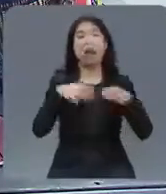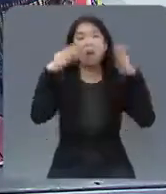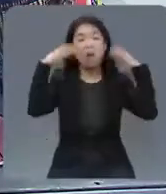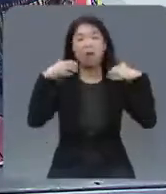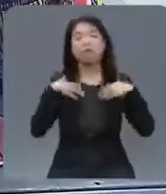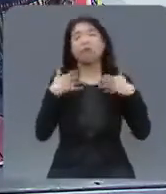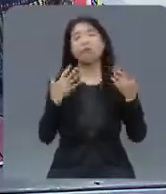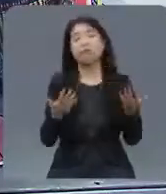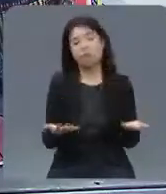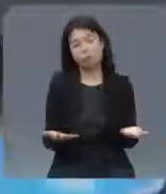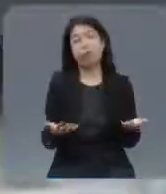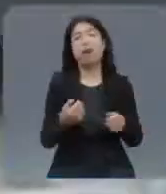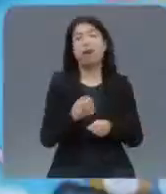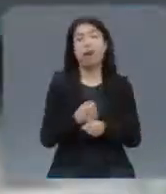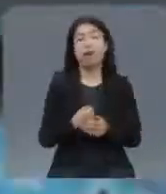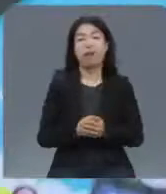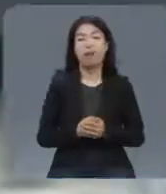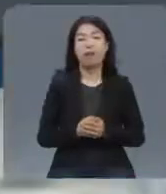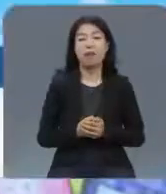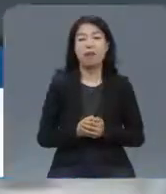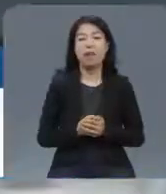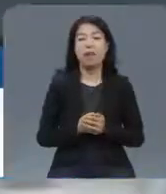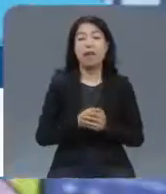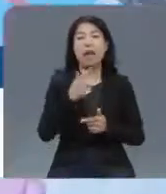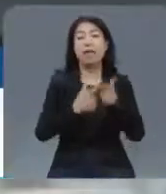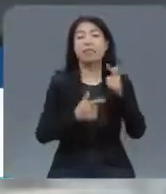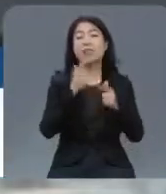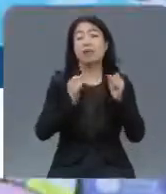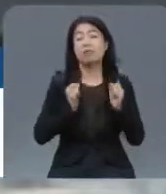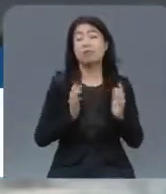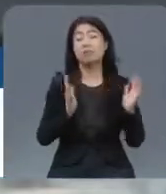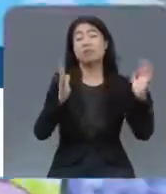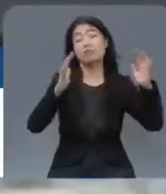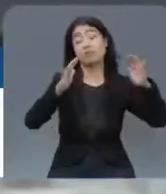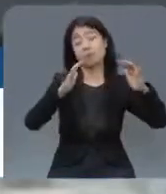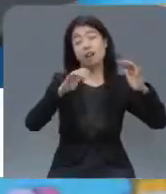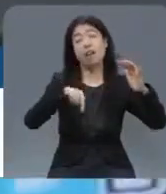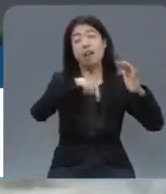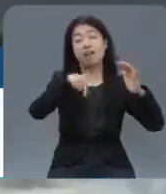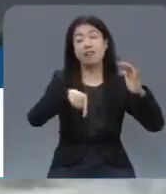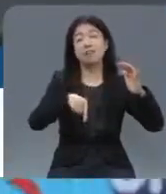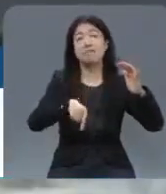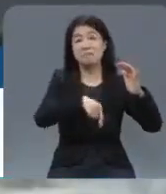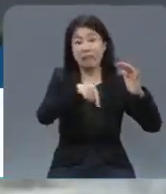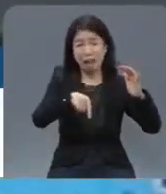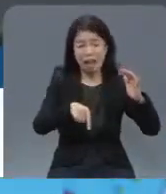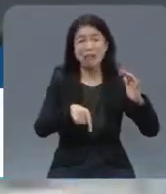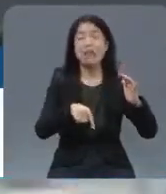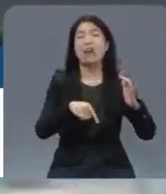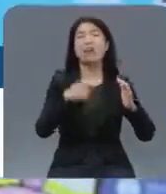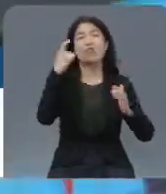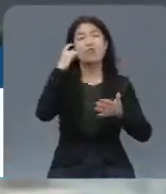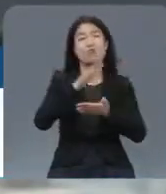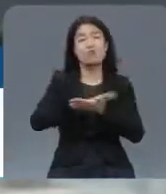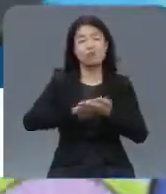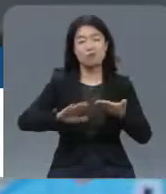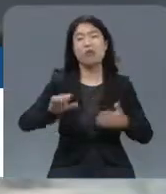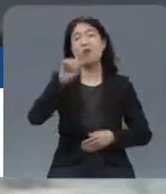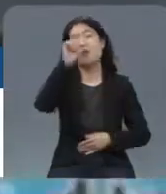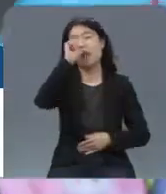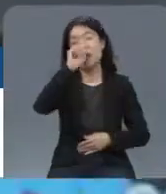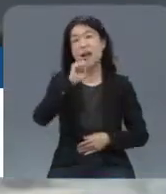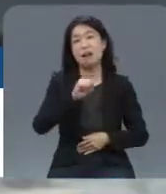달래기에 제격입니다 빨래를 걷다 아무 금일 더럽고 나무 바우어 재 가지고 큰옷 이슬아 너무 좁네요 쌩얼 모으기가 진짜